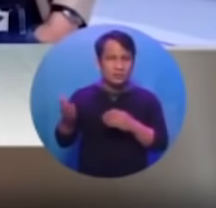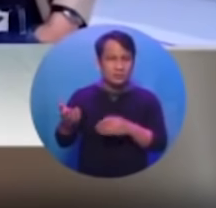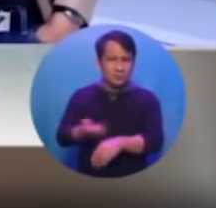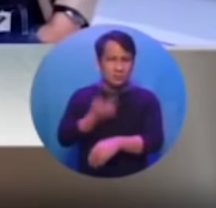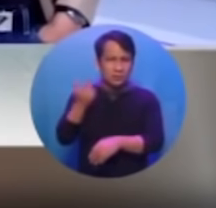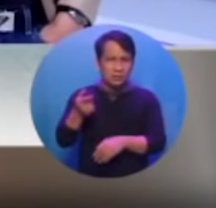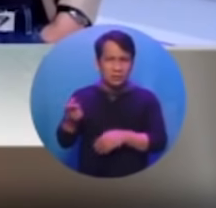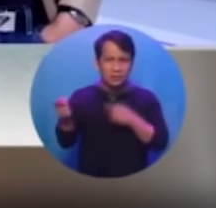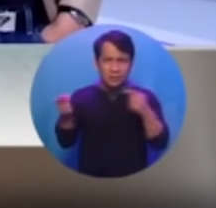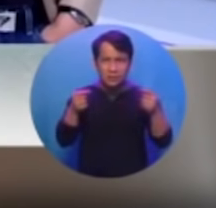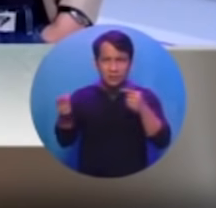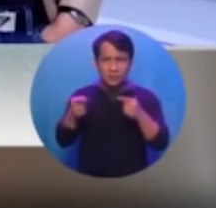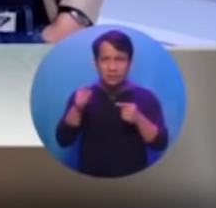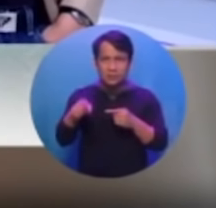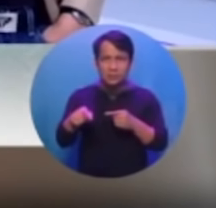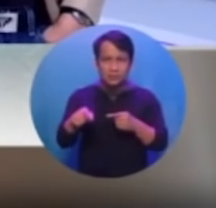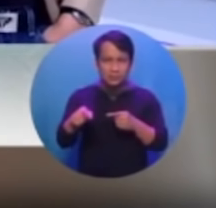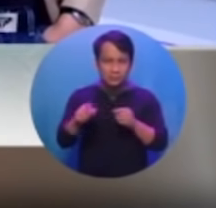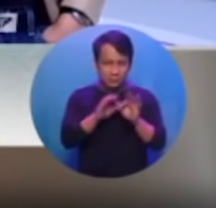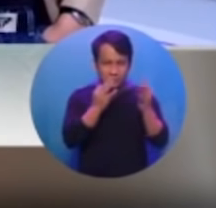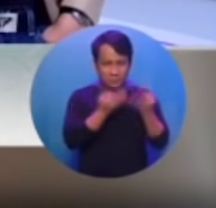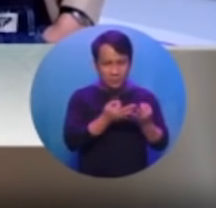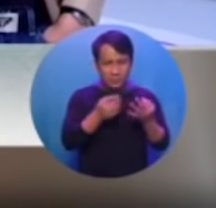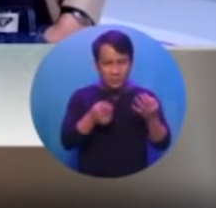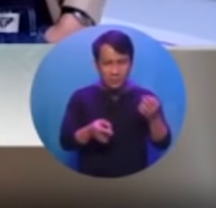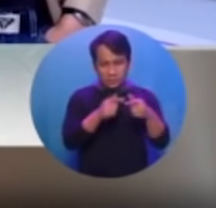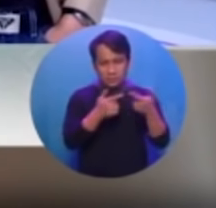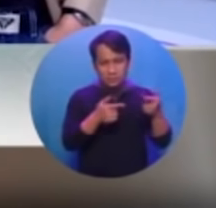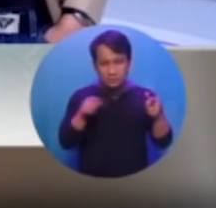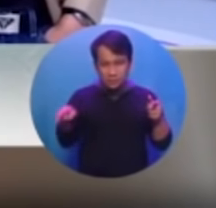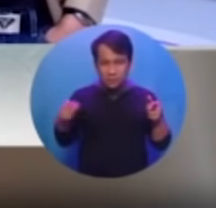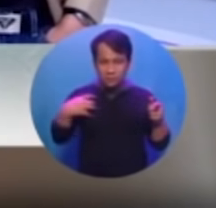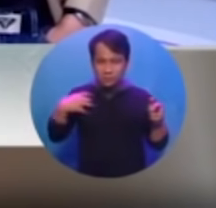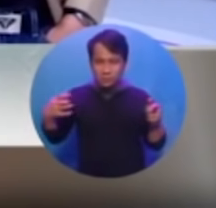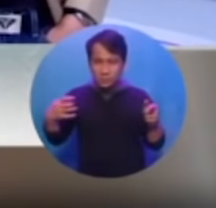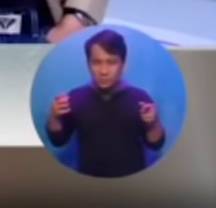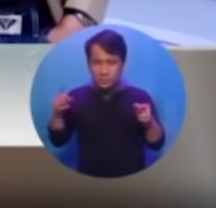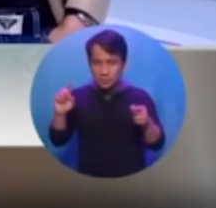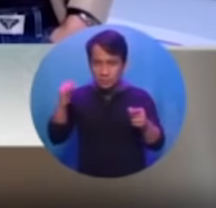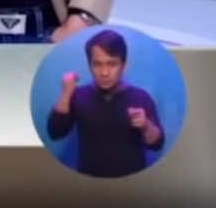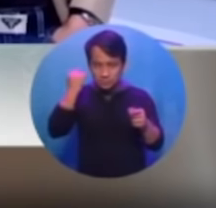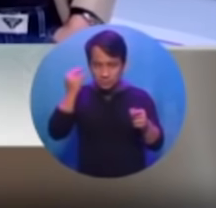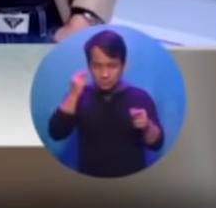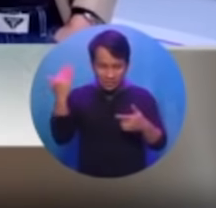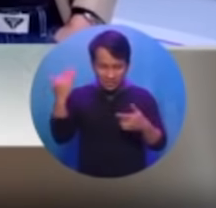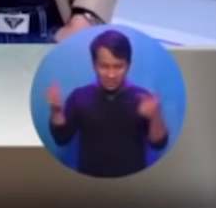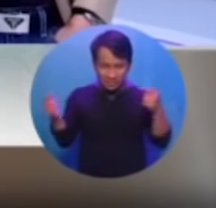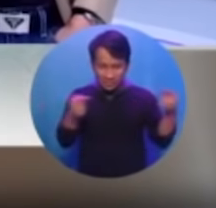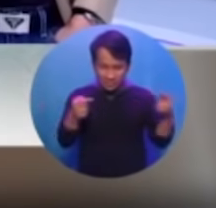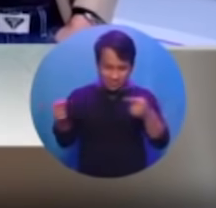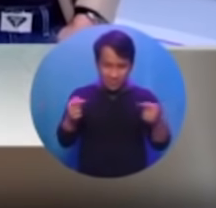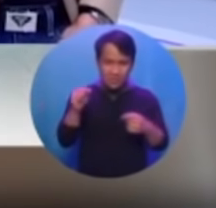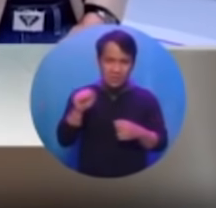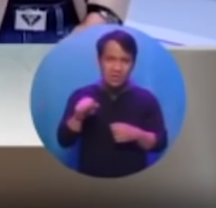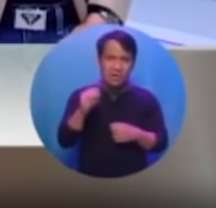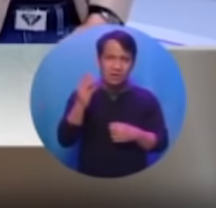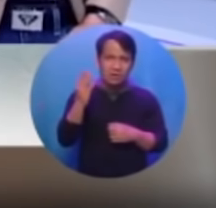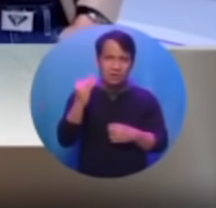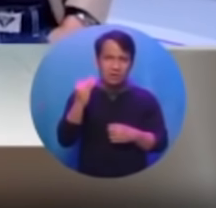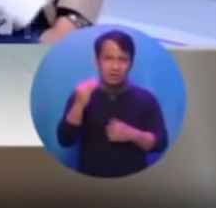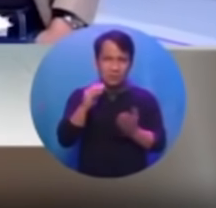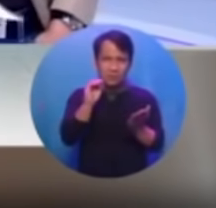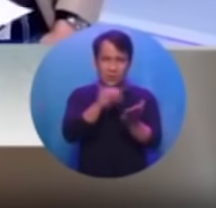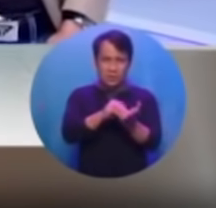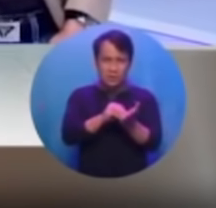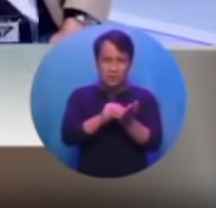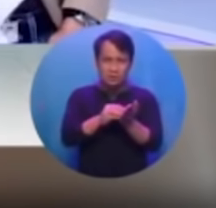may alitan ito pong pamilya Gregorio at saka itong si Police Master Sergeant Jonel Nuesca. Opo. Ano po yung mga